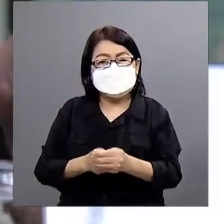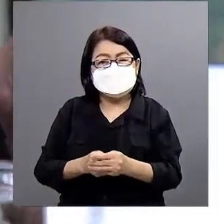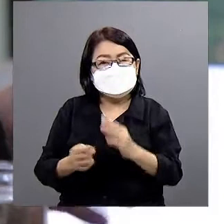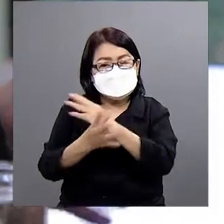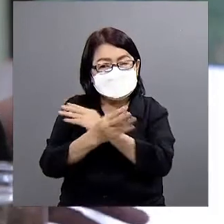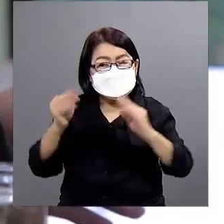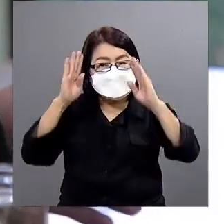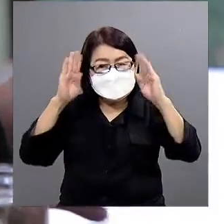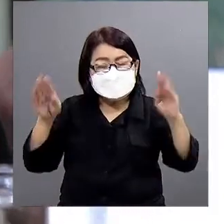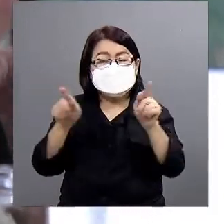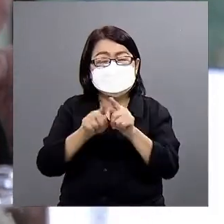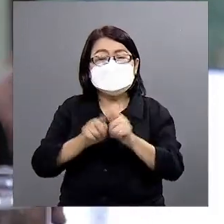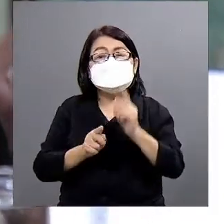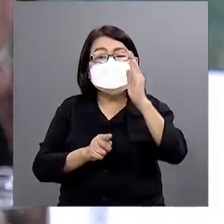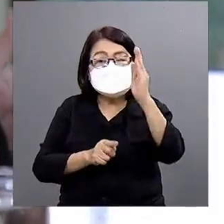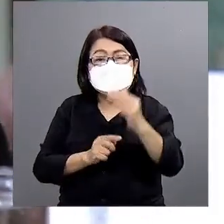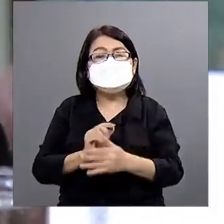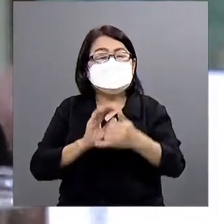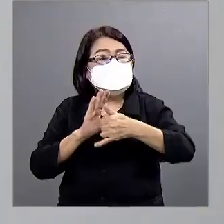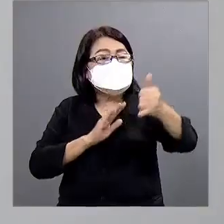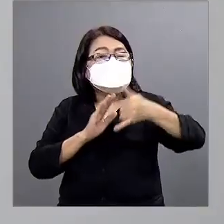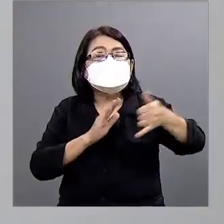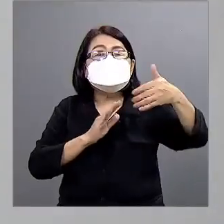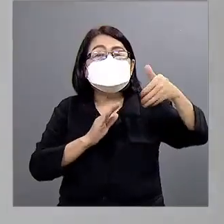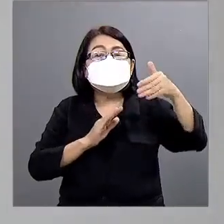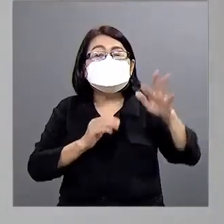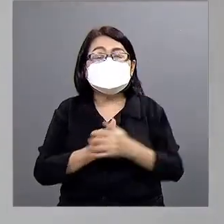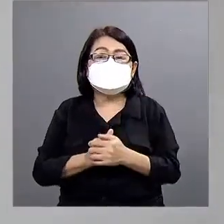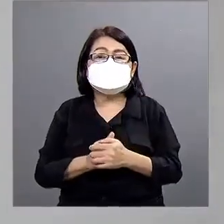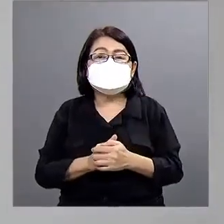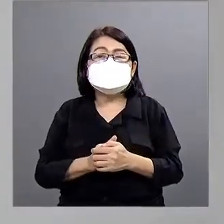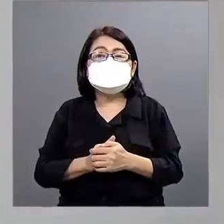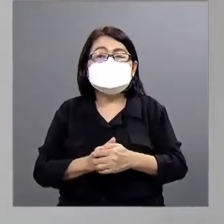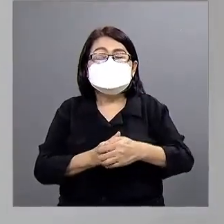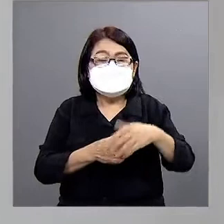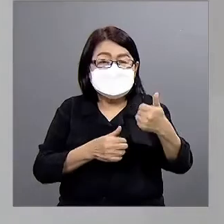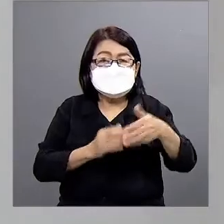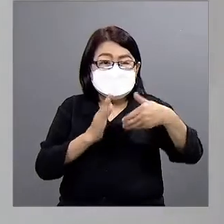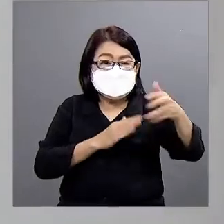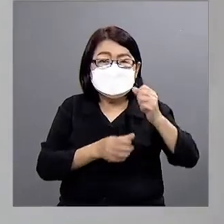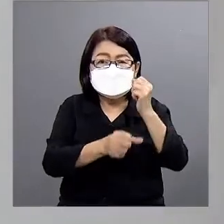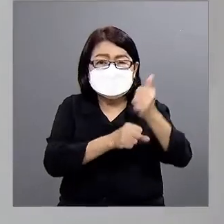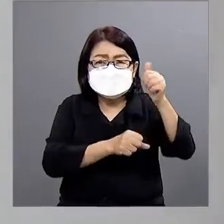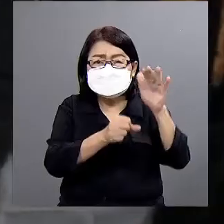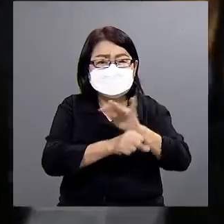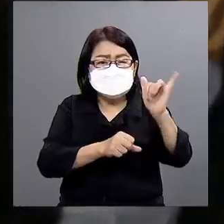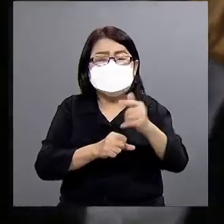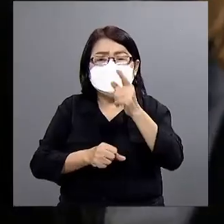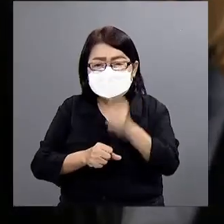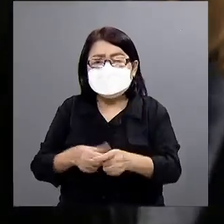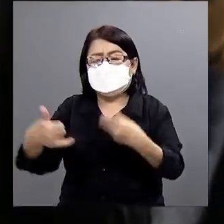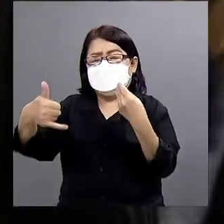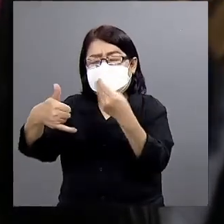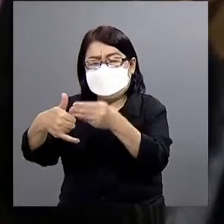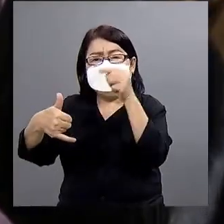เรียนออนไซต์ไม่ใช่คำตอบสำเร็จรูปแต่การเรียนรู้ที่หลากหลายคือทางรอดของลูกหลานในชุมชนของพวก